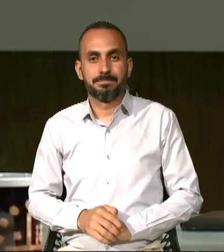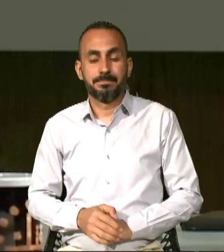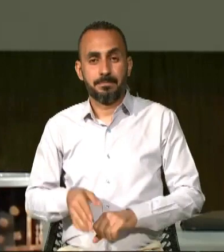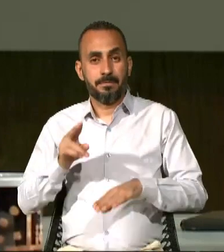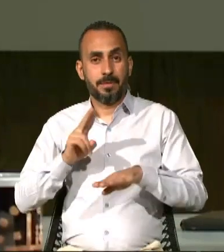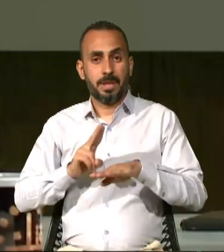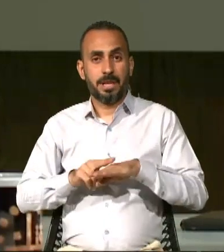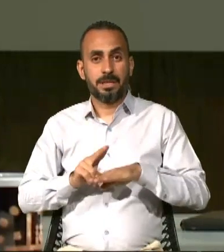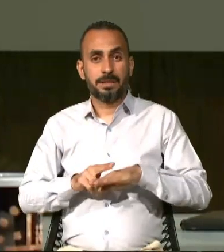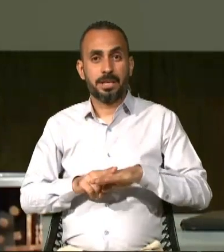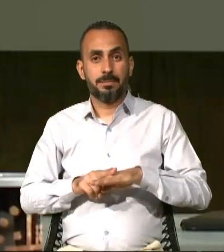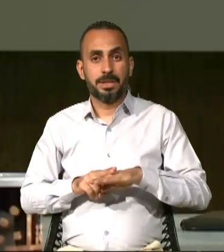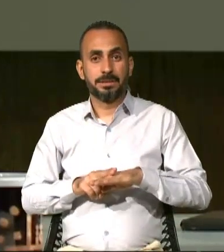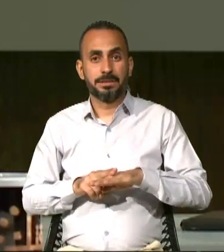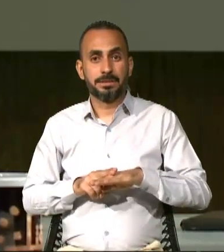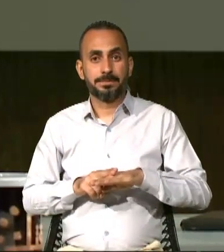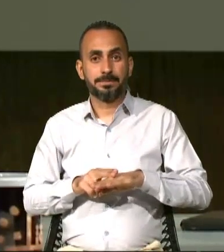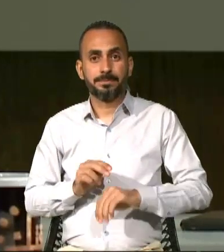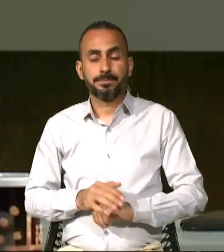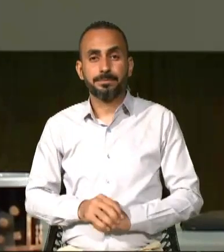كمان بيقول بيتعرض